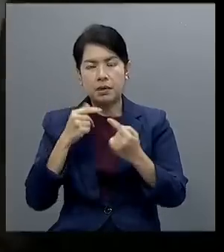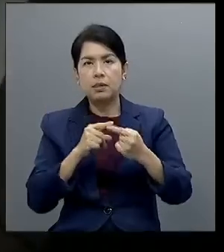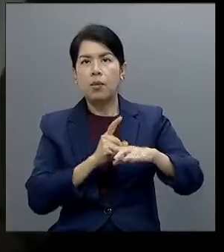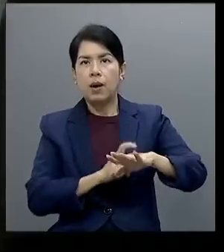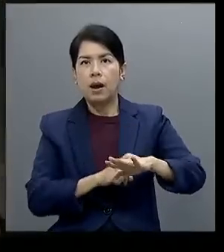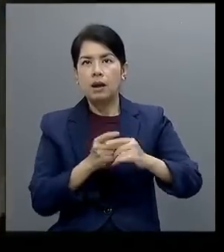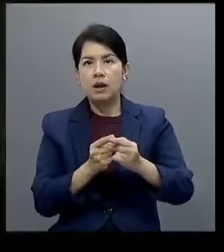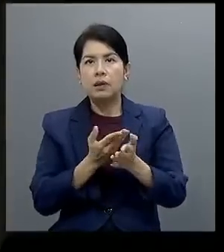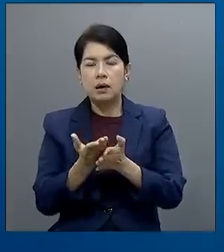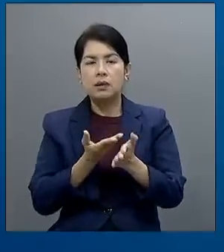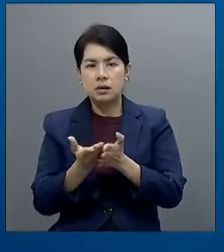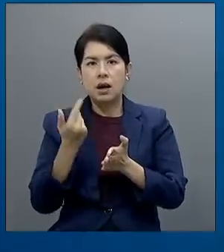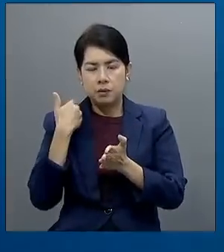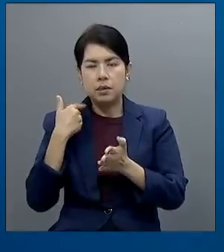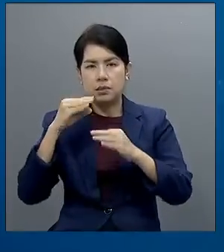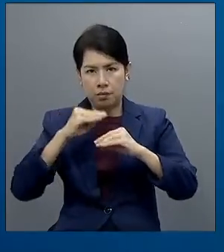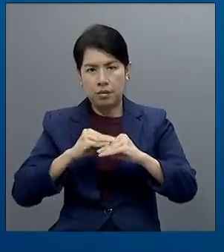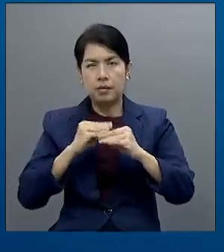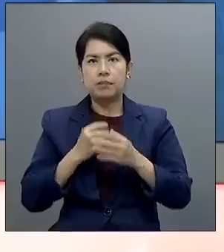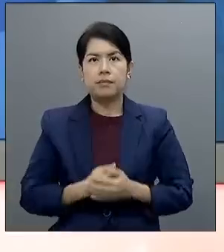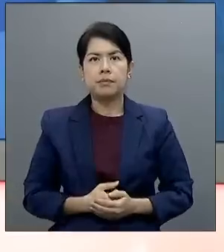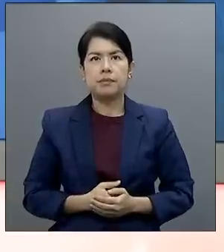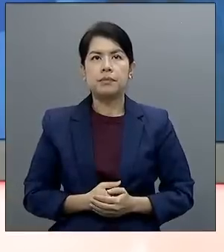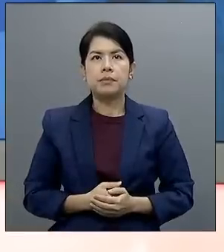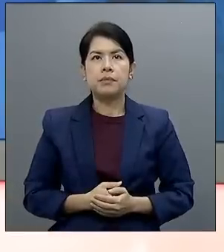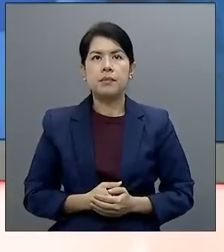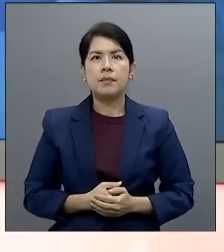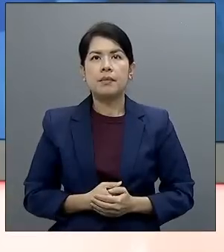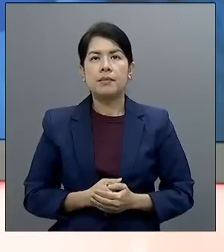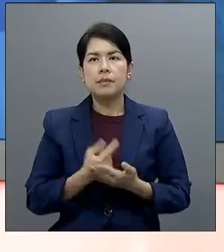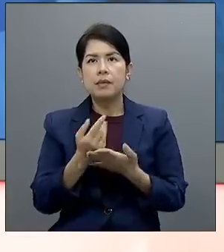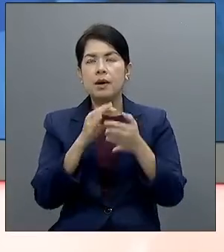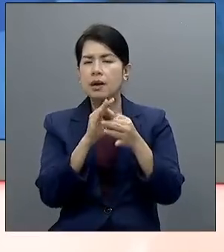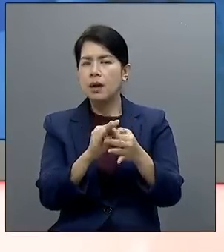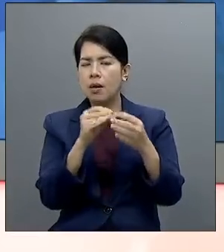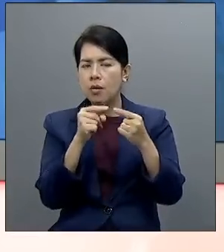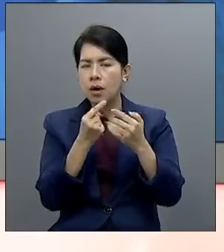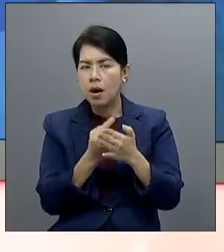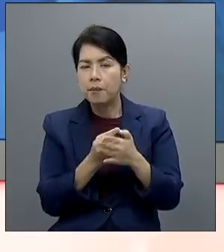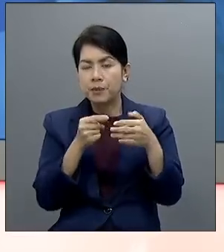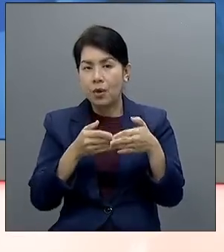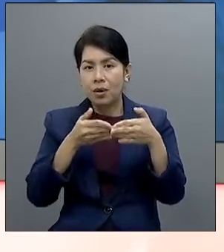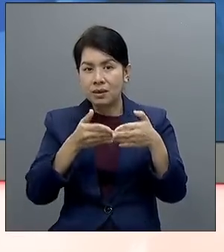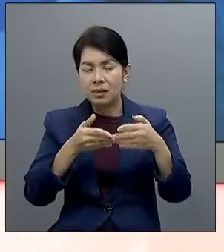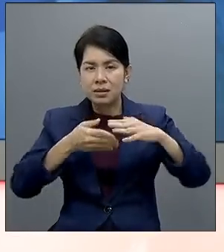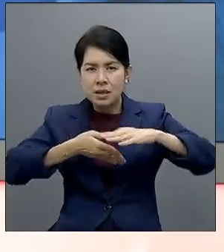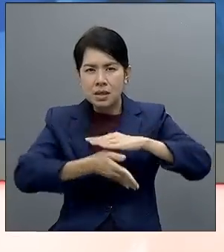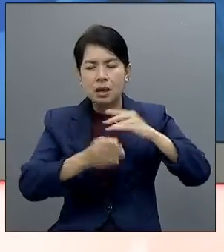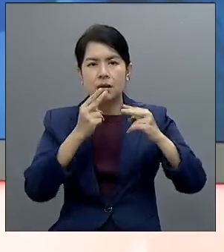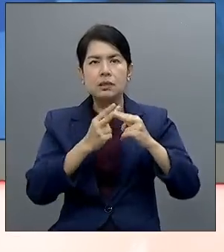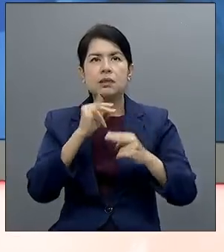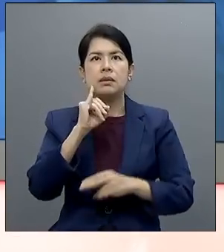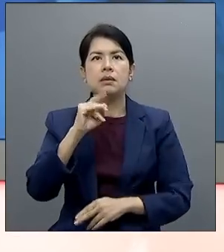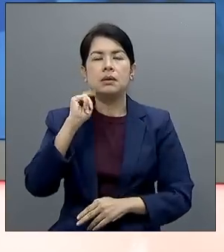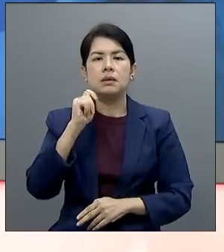ค่าใช้จ่ายเพิ่มเติมก็ตามค่ะนวัตกรรมความปลอดภัยของเรือไททันที่เอาเช่นแกนนะคะเขา